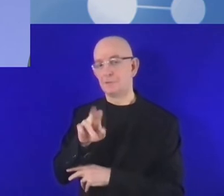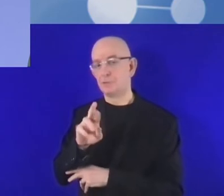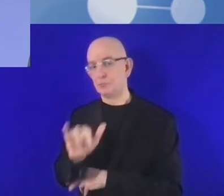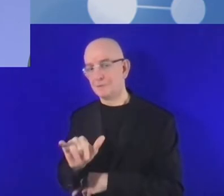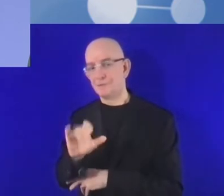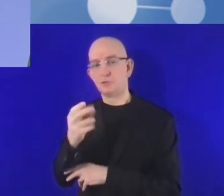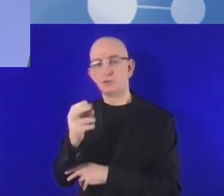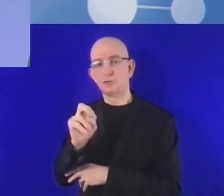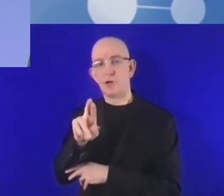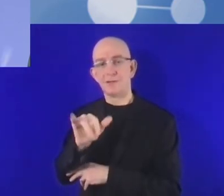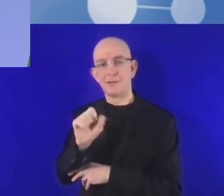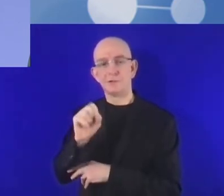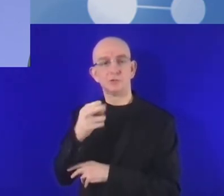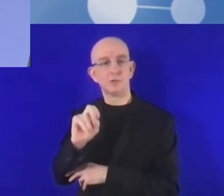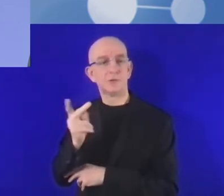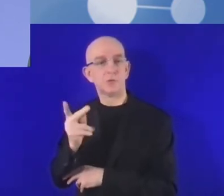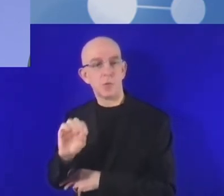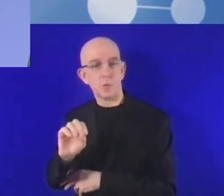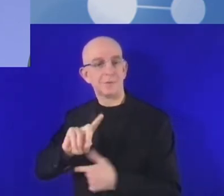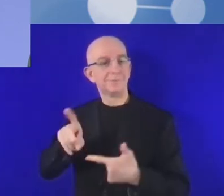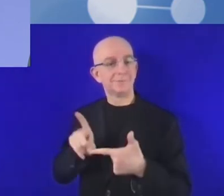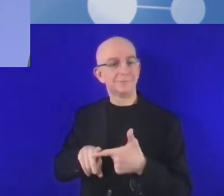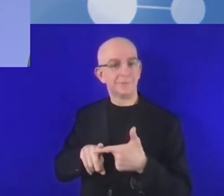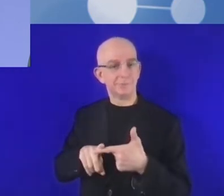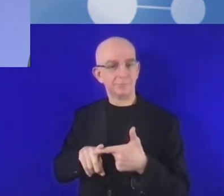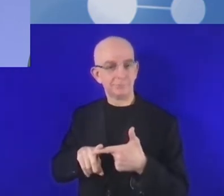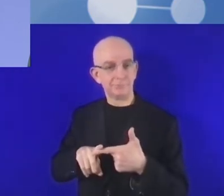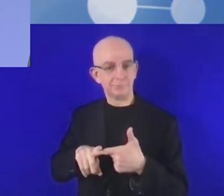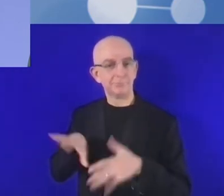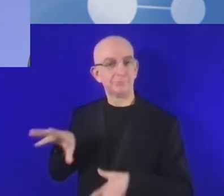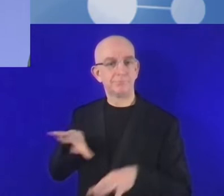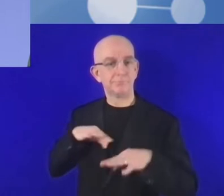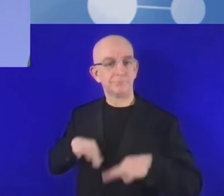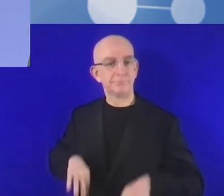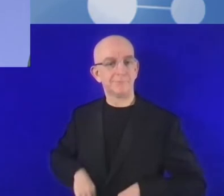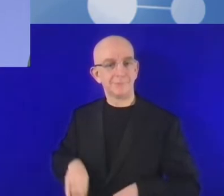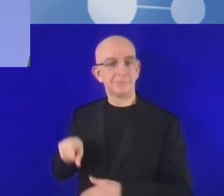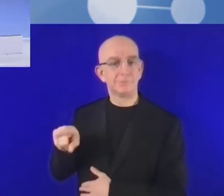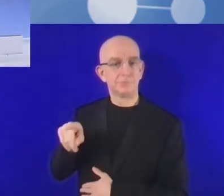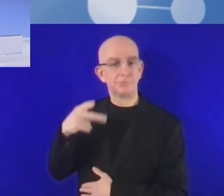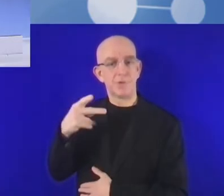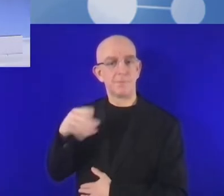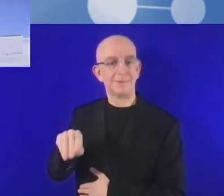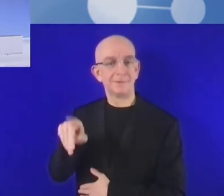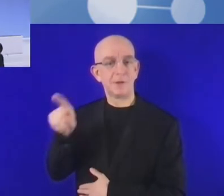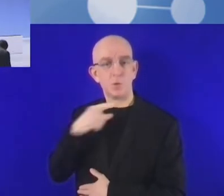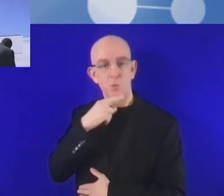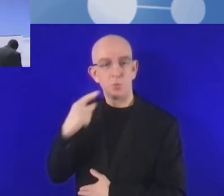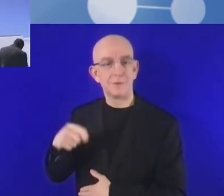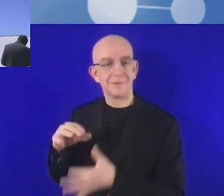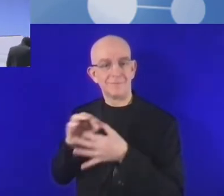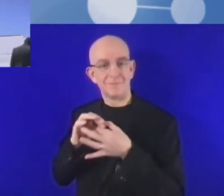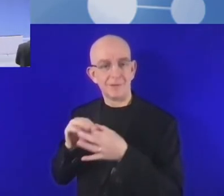Fudzongli Dejge Duan Pien. Ale Dziuszy Elwosy Tachwe Arling Arunien